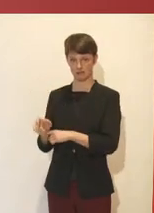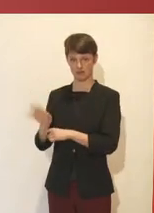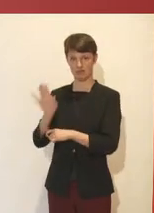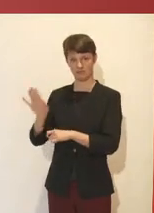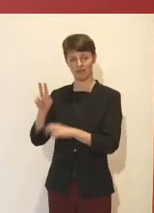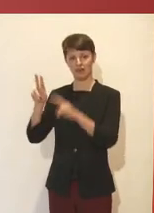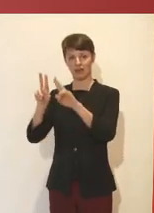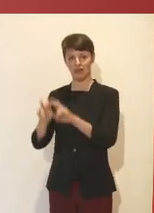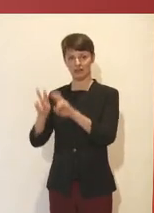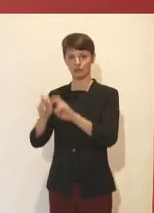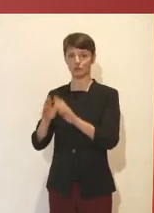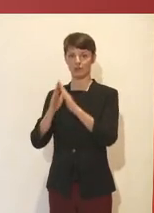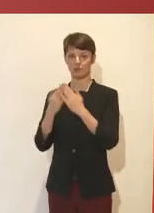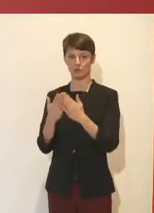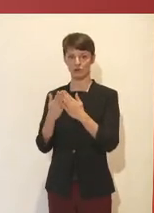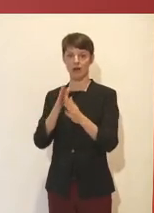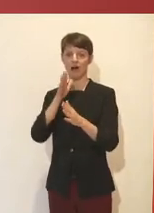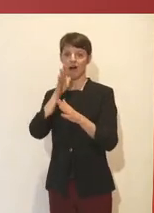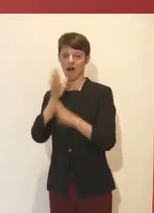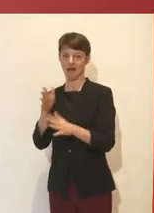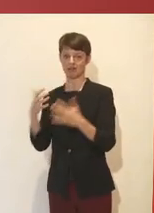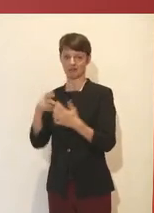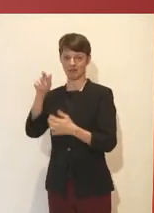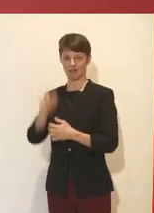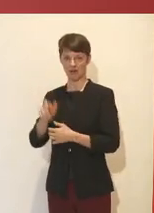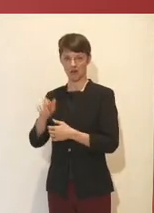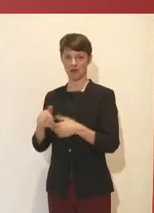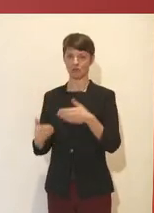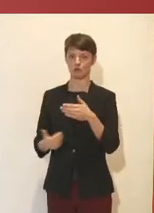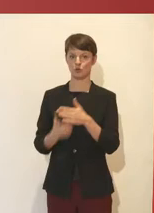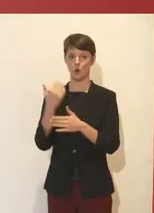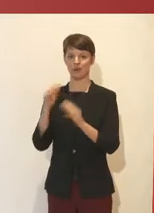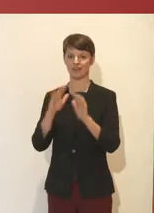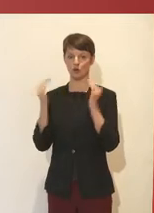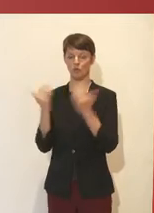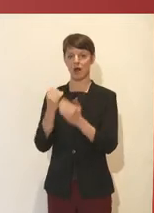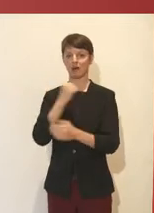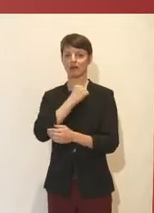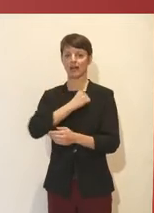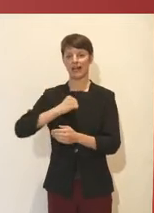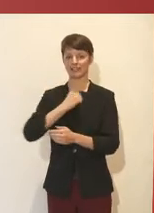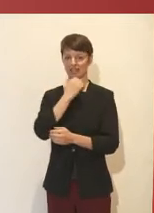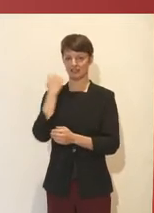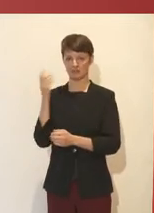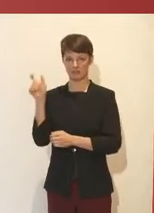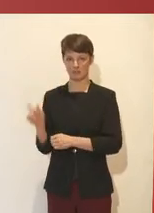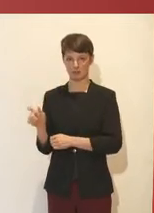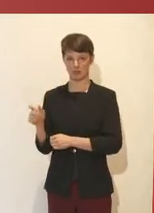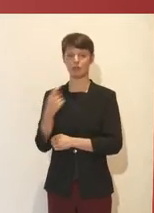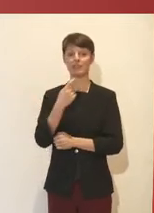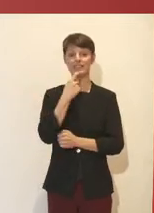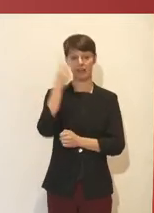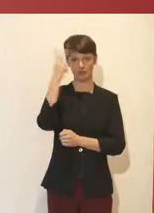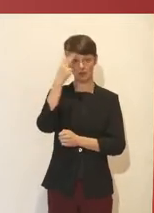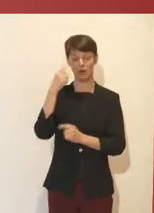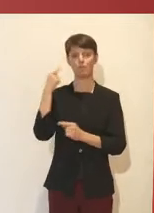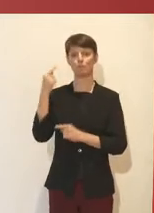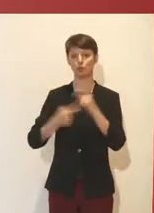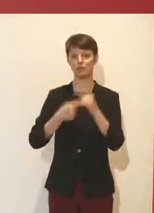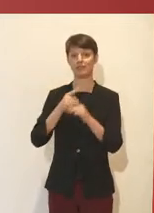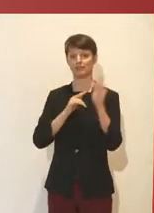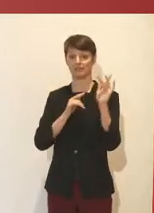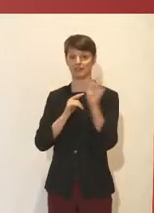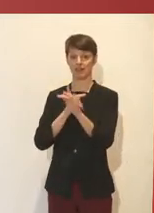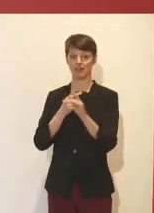ihre analysen im buchhaus krieger dann noch der neue globale rechtsextremismus aufgeschrieben sie war auch sachverständige im prozess gegen